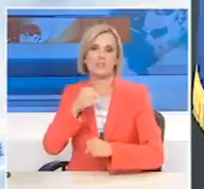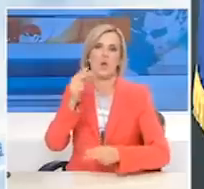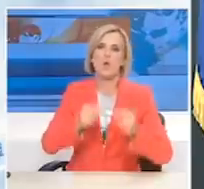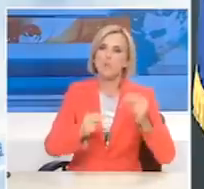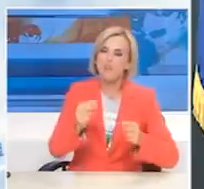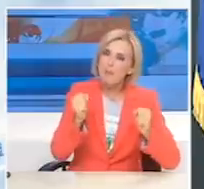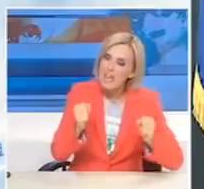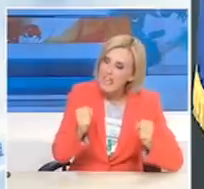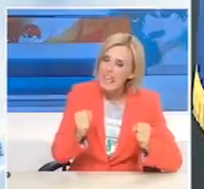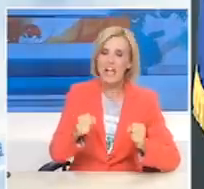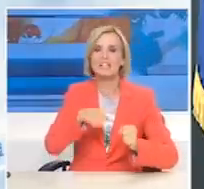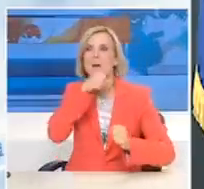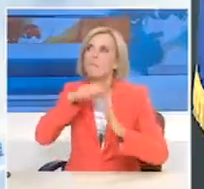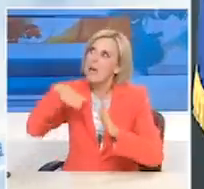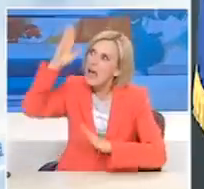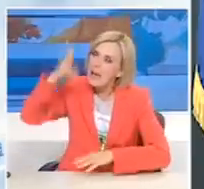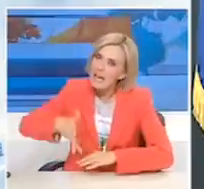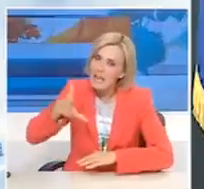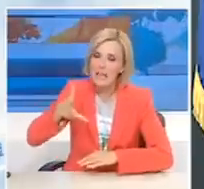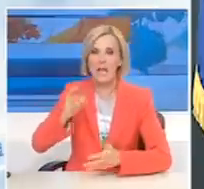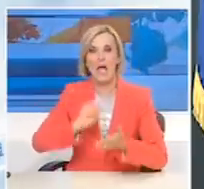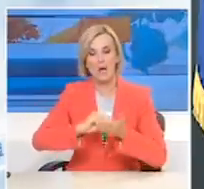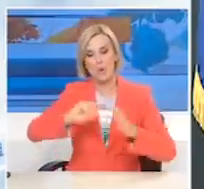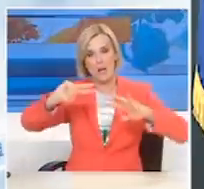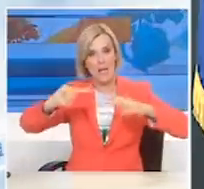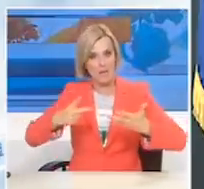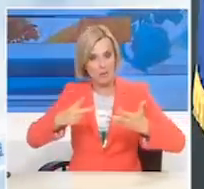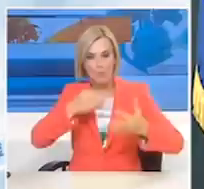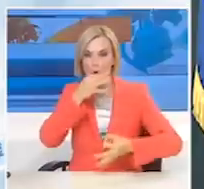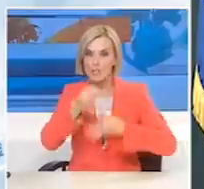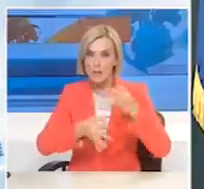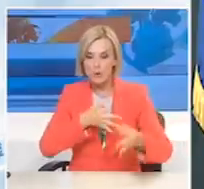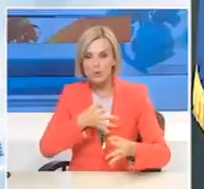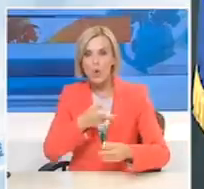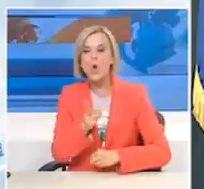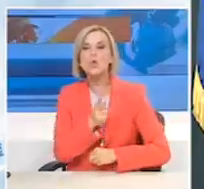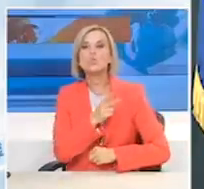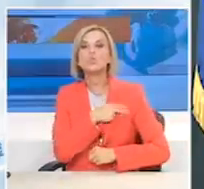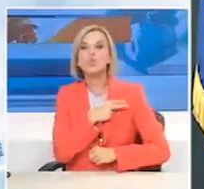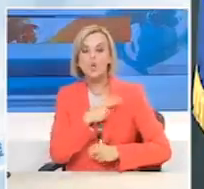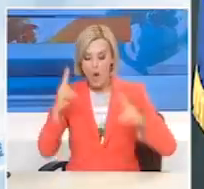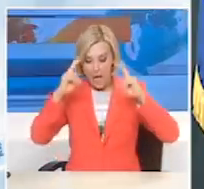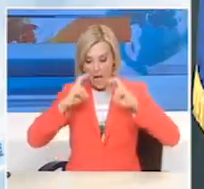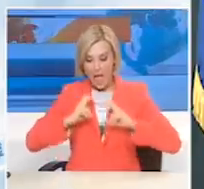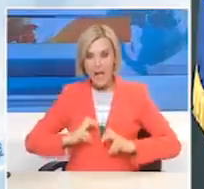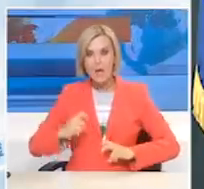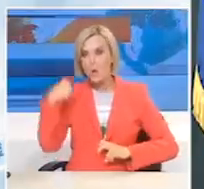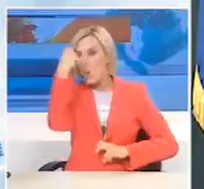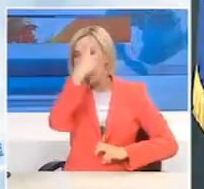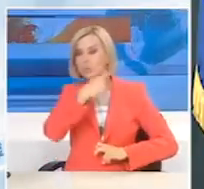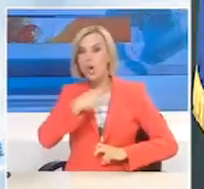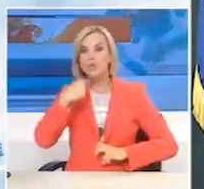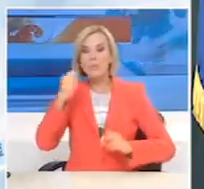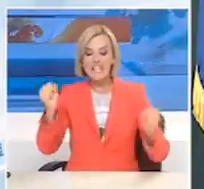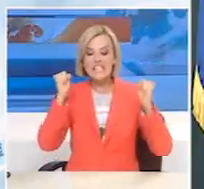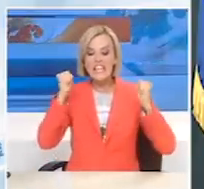μας δραστηριότητες. Και έβδομον, και βέβαια πολύ σημαντικό, η επιτήρηση της υγείας μας για συμπτώματα συμβατά με τον ιό